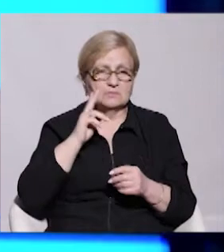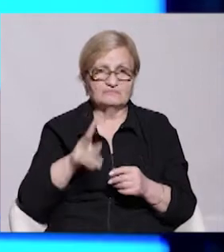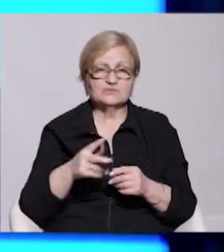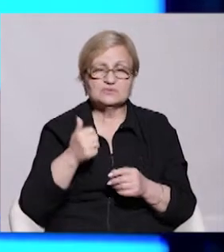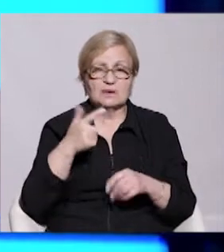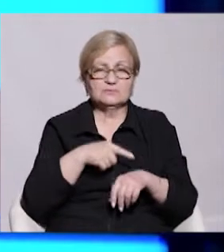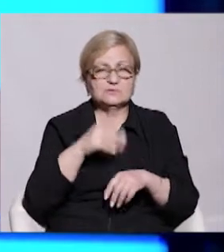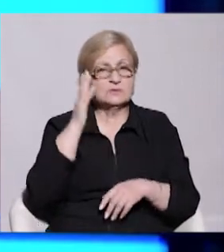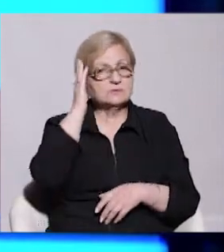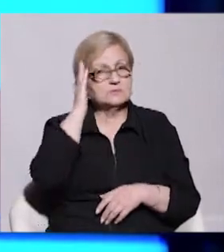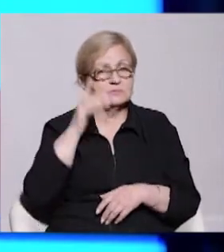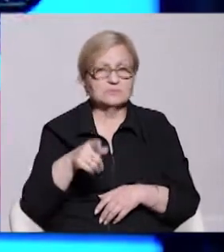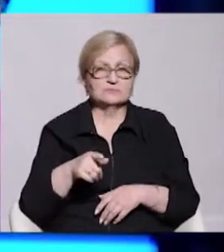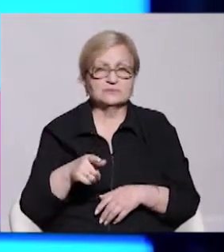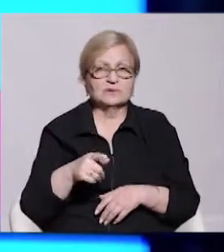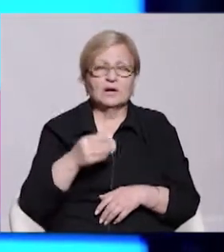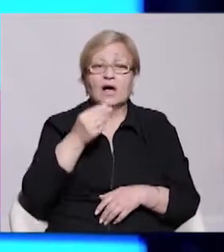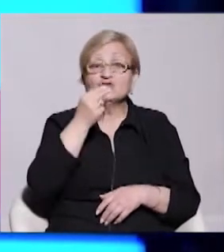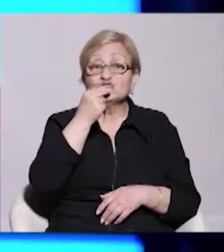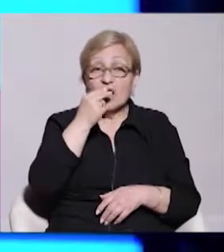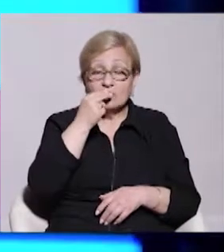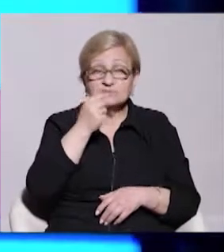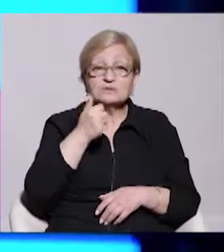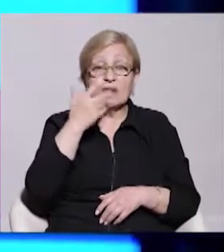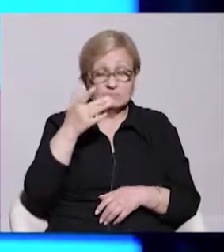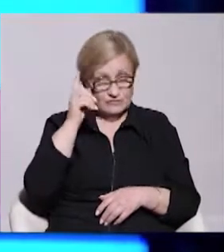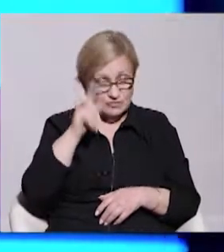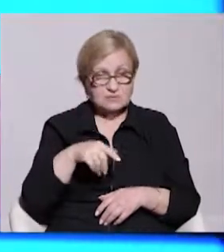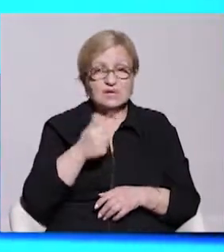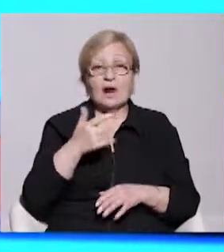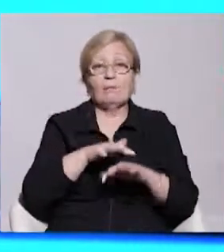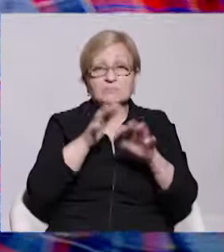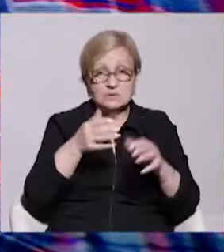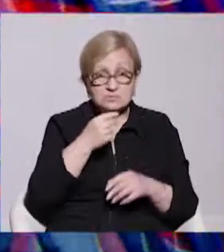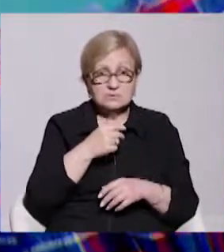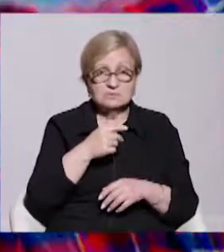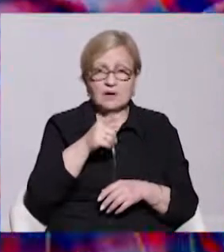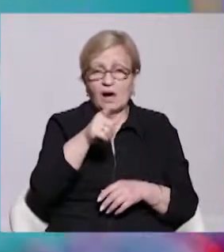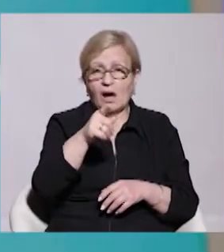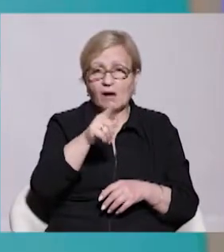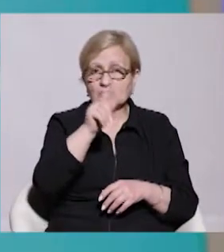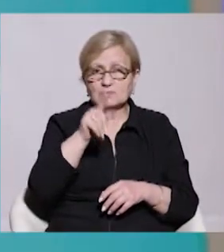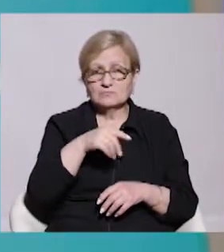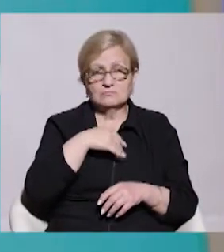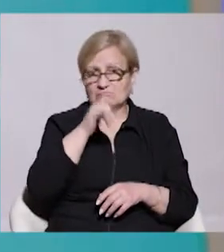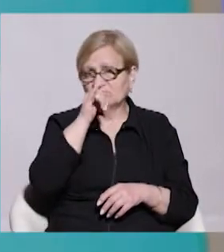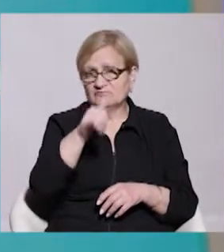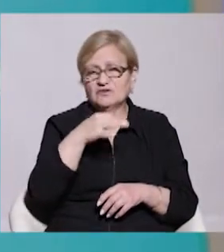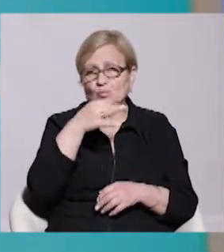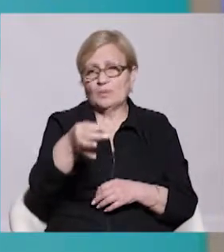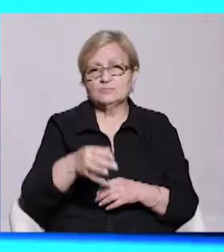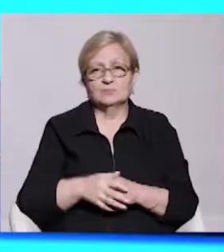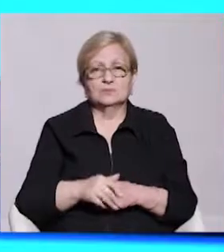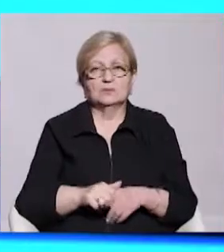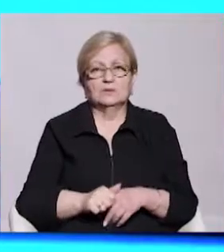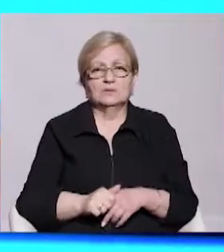ვიცი. რამდენი ხანი ჭამს და რამდენს ჭამს ვიცი. ესე იგი, ამ კითხვას მე, ამ პრობლემას მე ვერ გადავჭრი, ამ